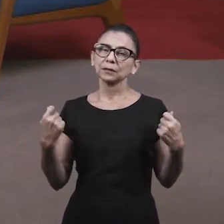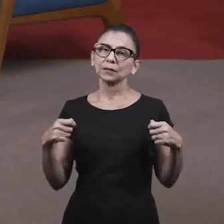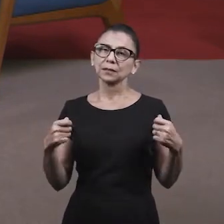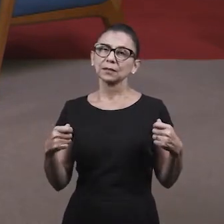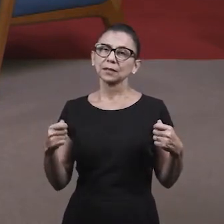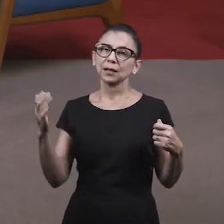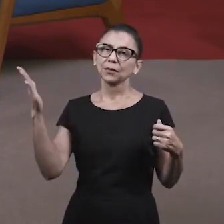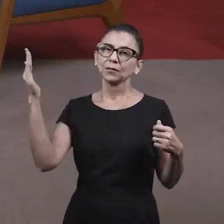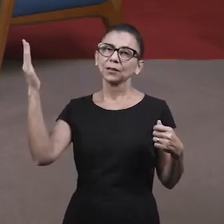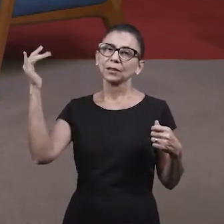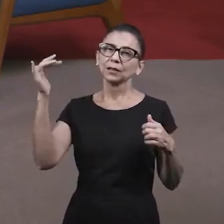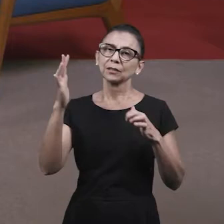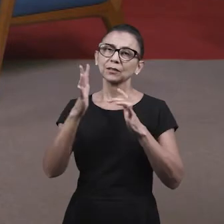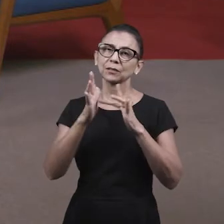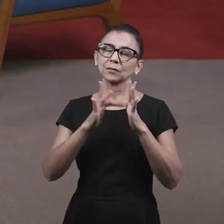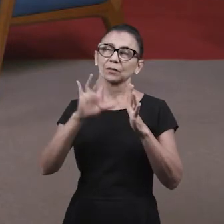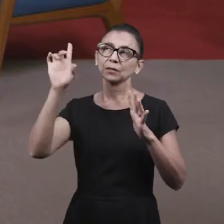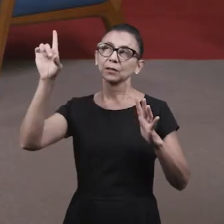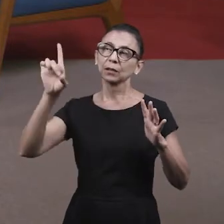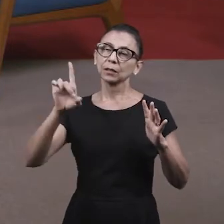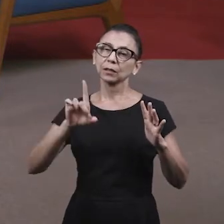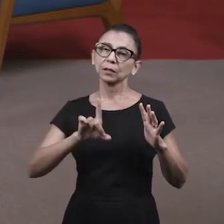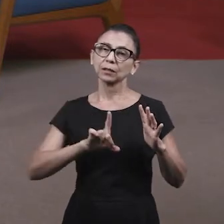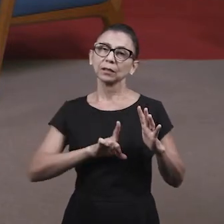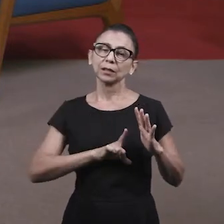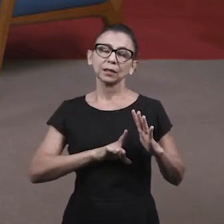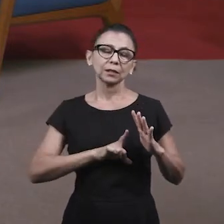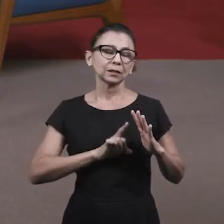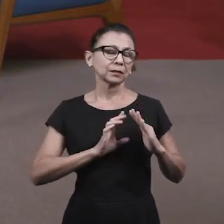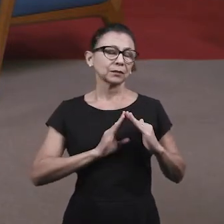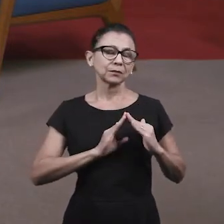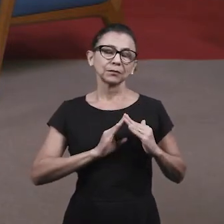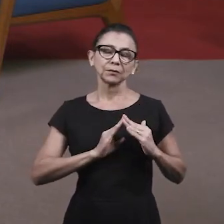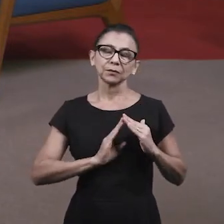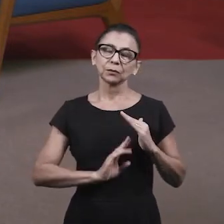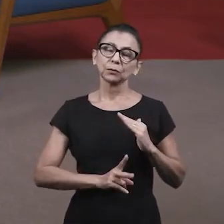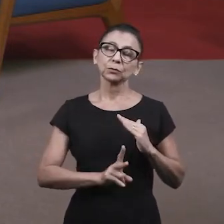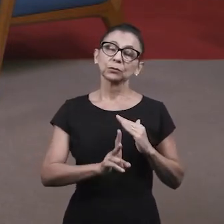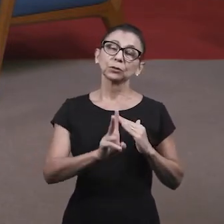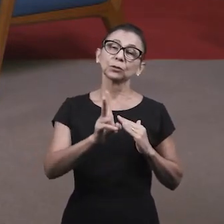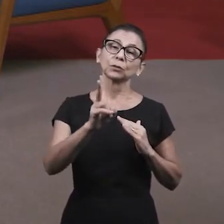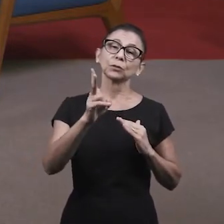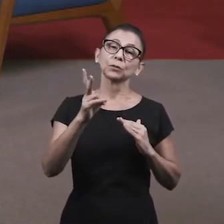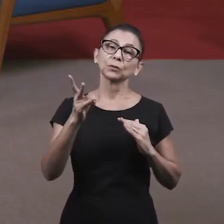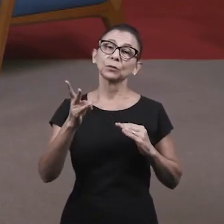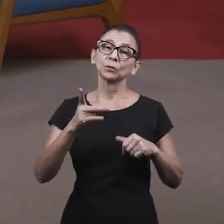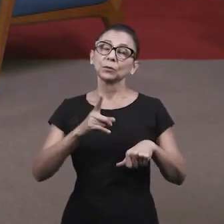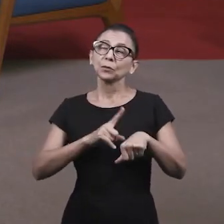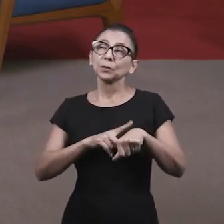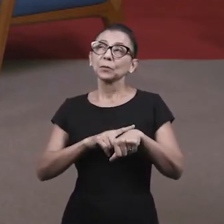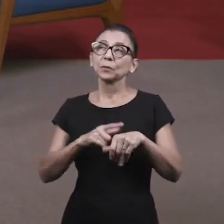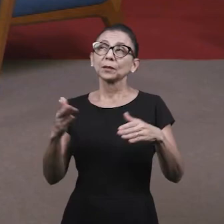terminée. La journée pour beaucoup s'est déclinée. La nuit est arrivée, avoir Jésus à la maison, c'est